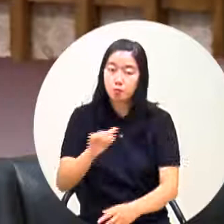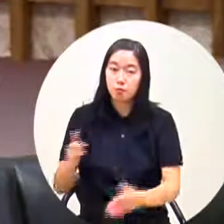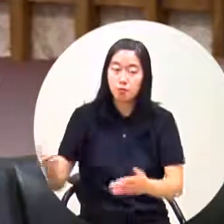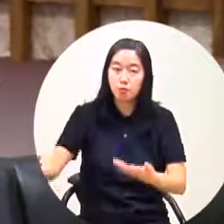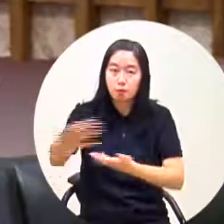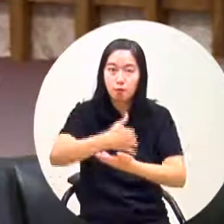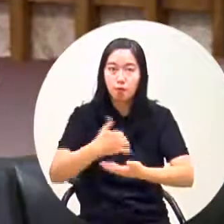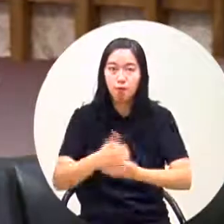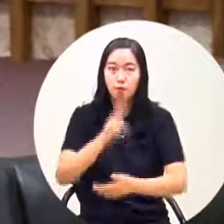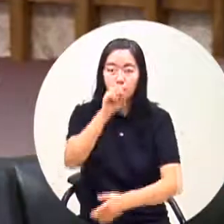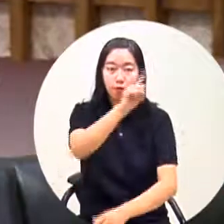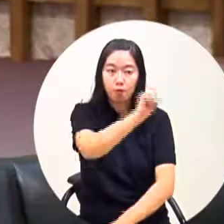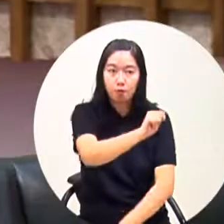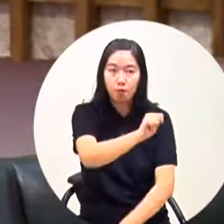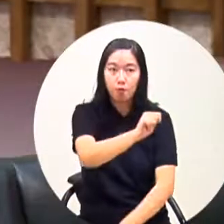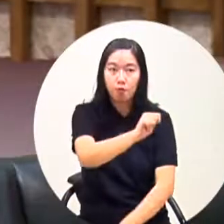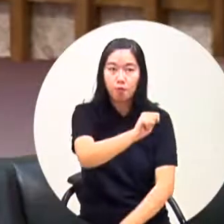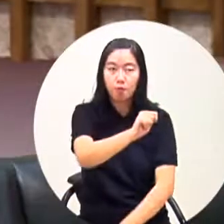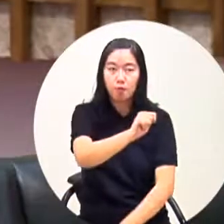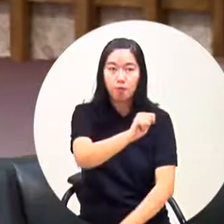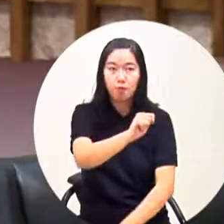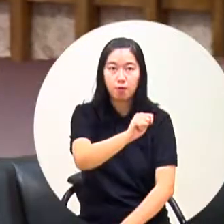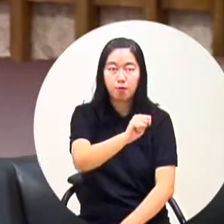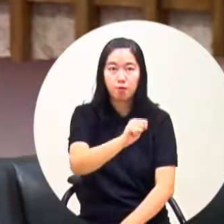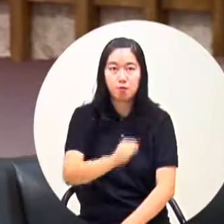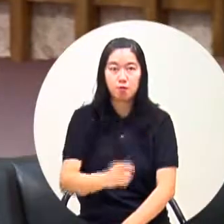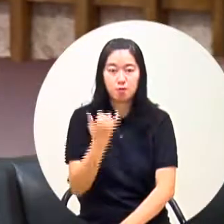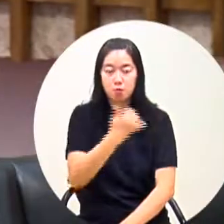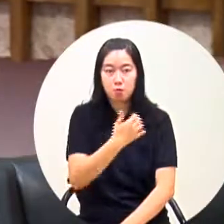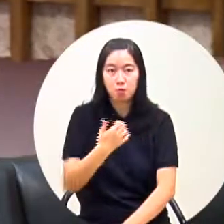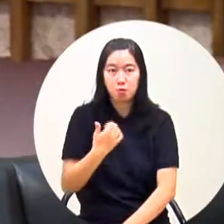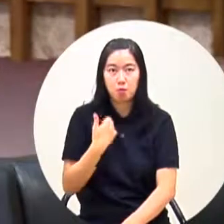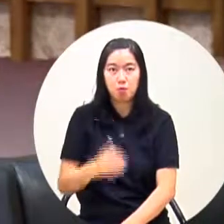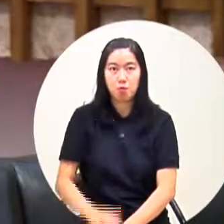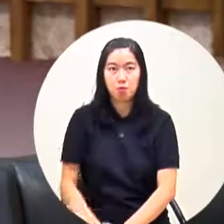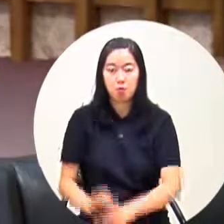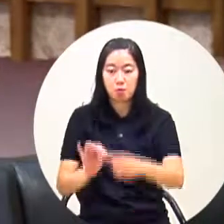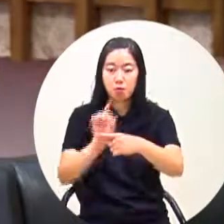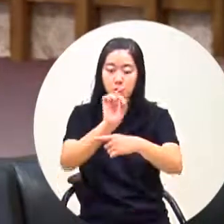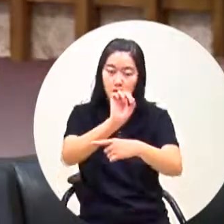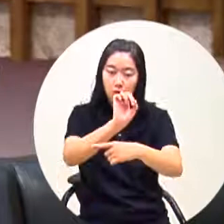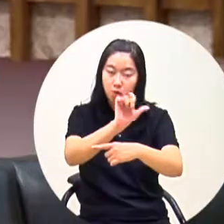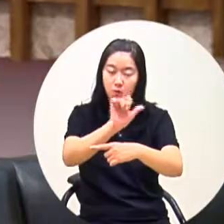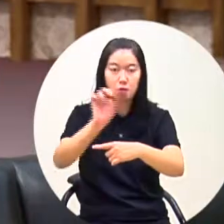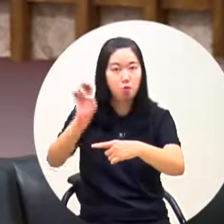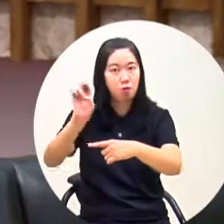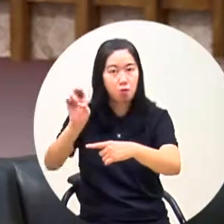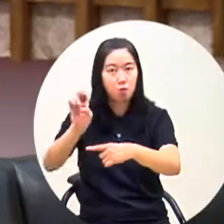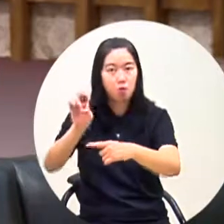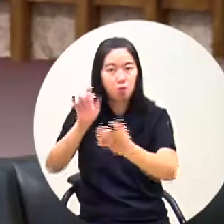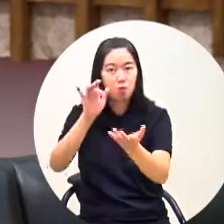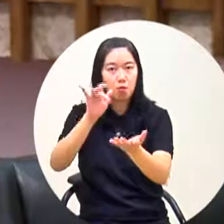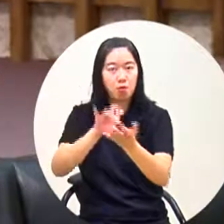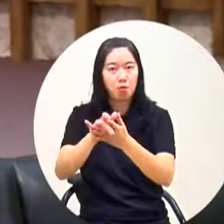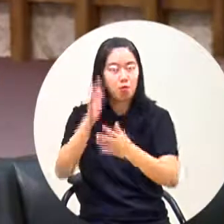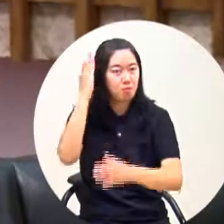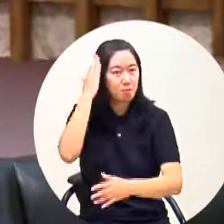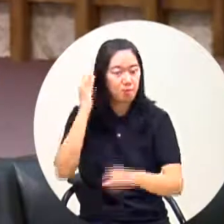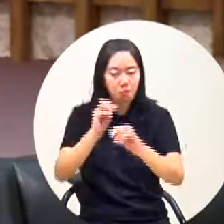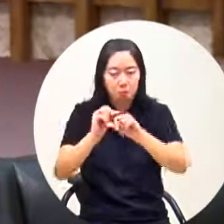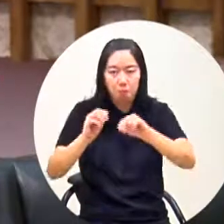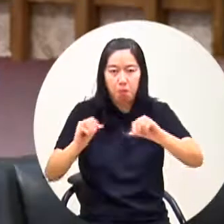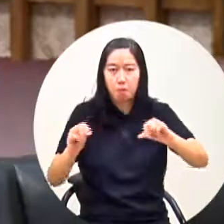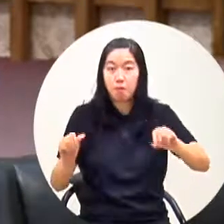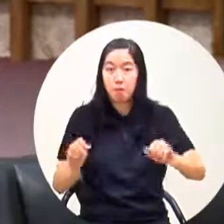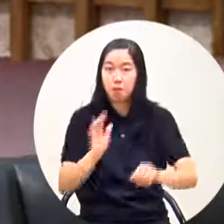一栋的粪扫，有可能产生头15%、20%左右的这个炉渣啦。哦，